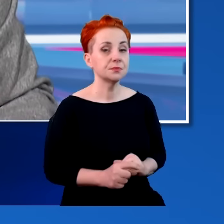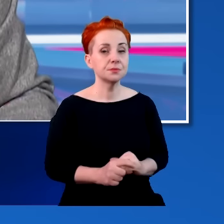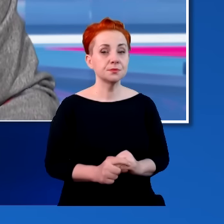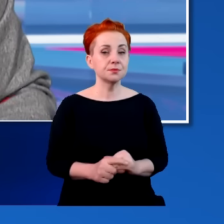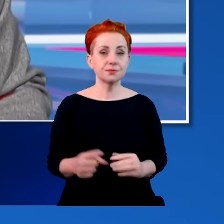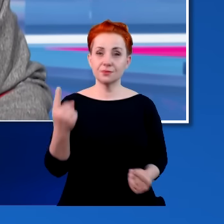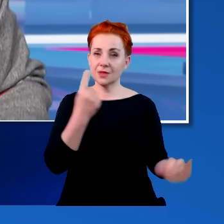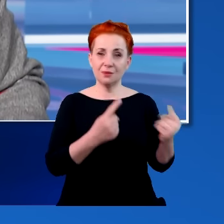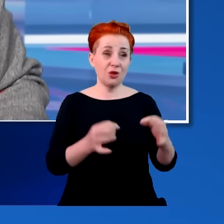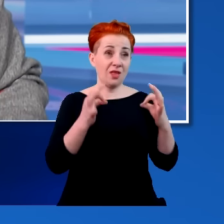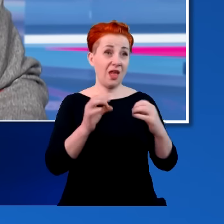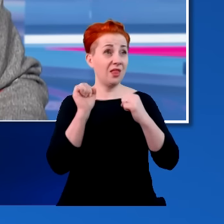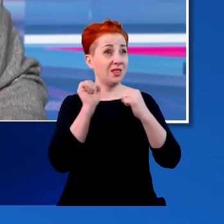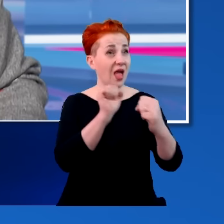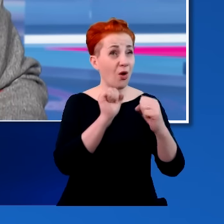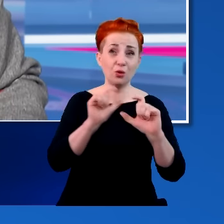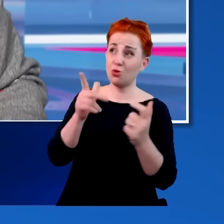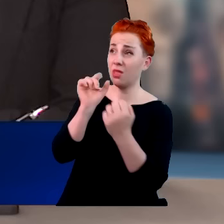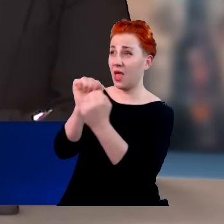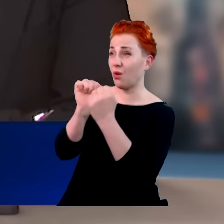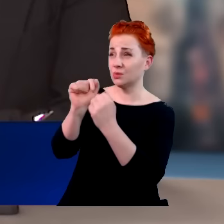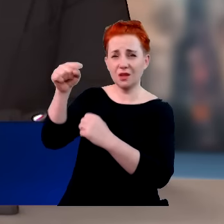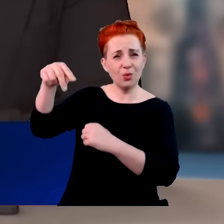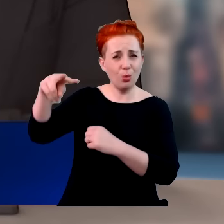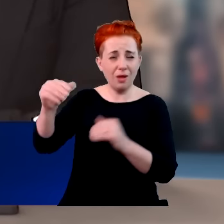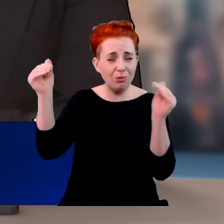duże pole negocjacyjne. Polski rząd